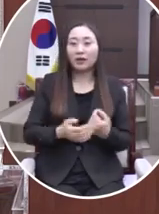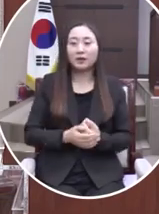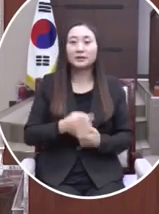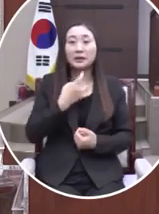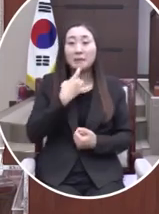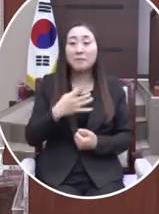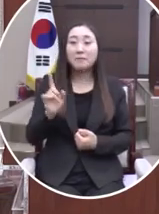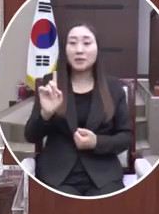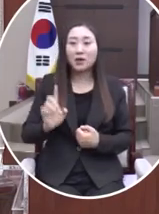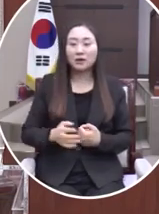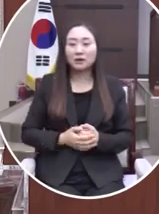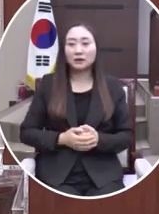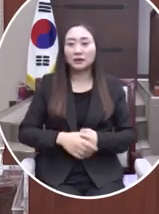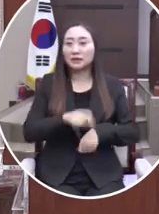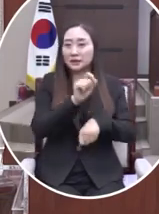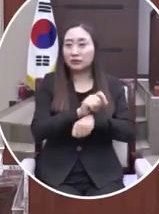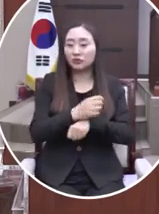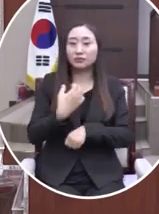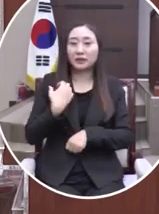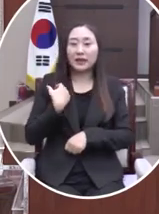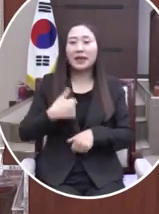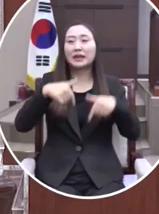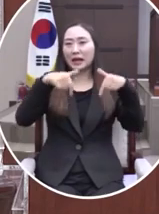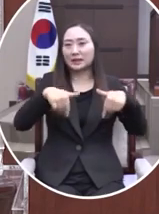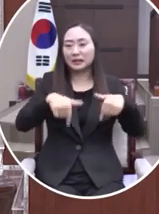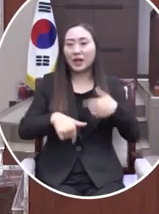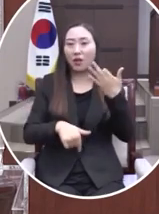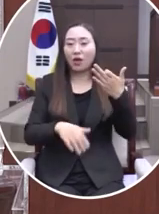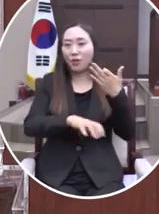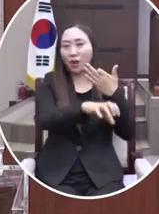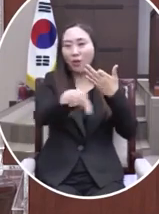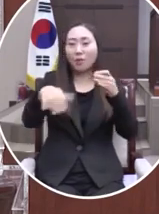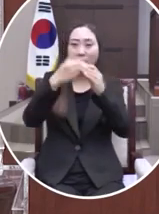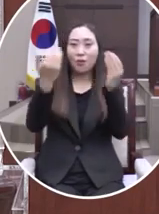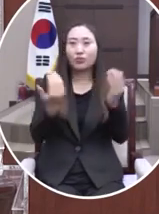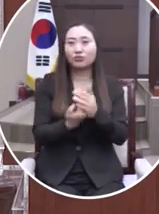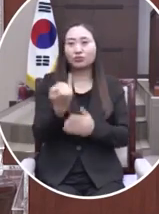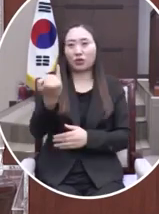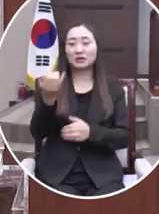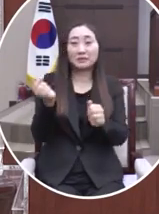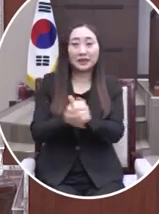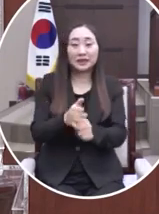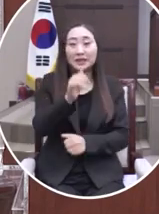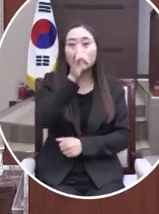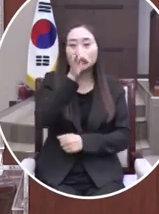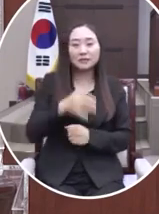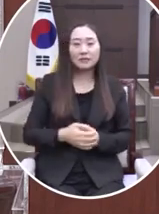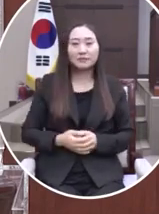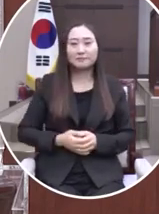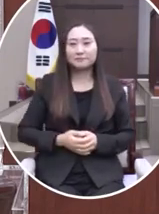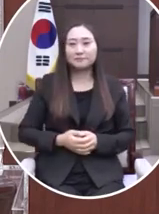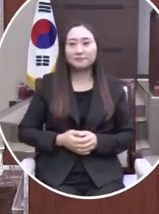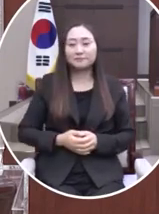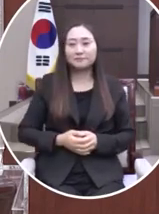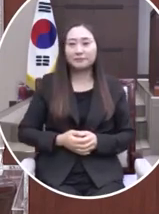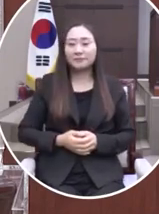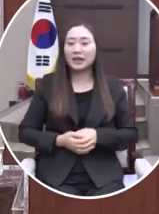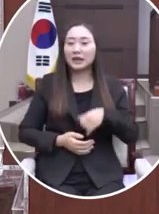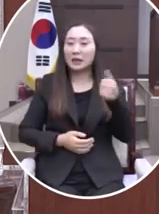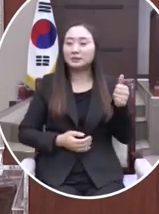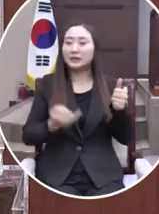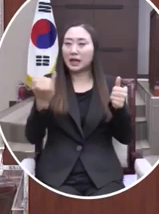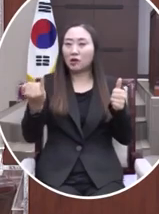다만 실무 직책인 간사는 19개 동 모두가 여성입니다. 이것이 성 역할에